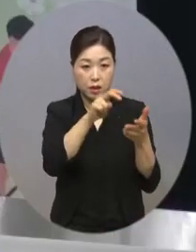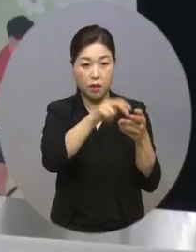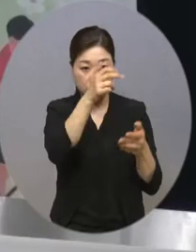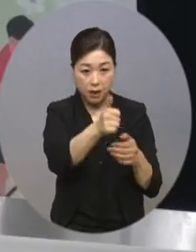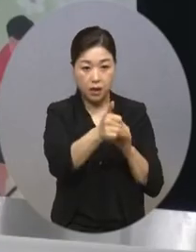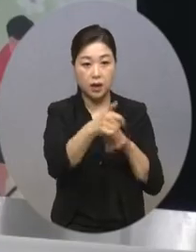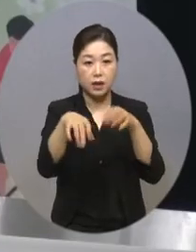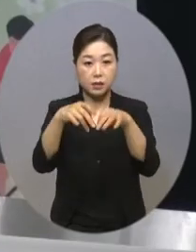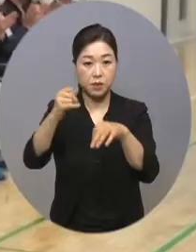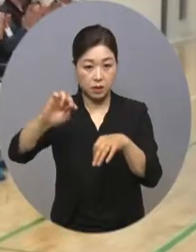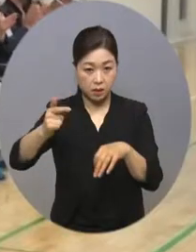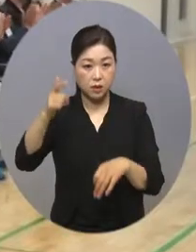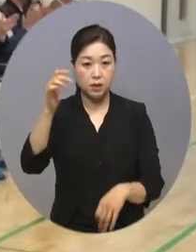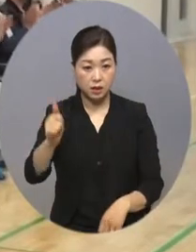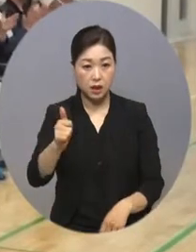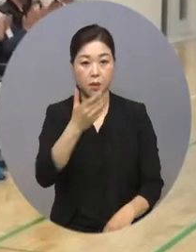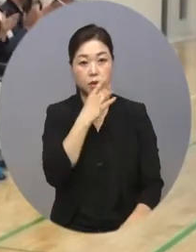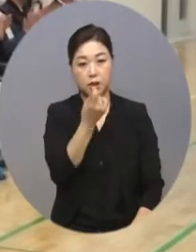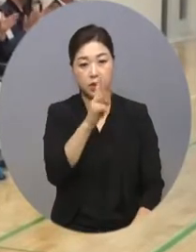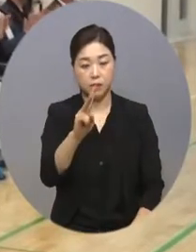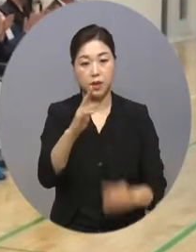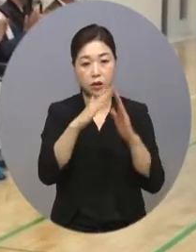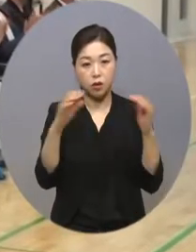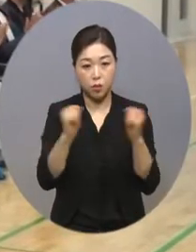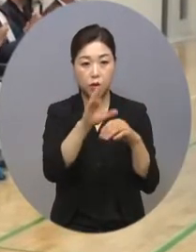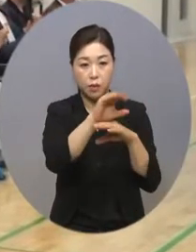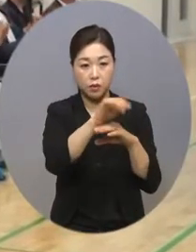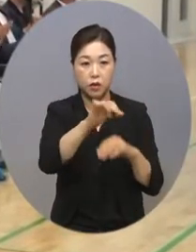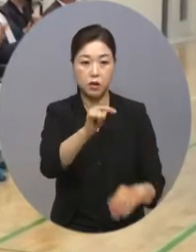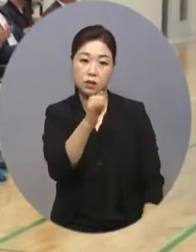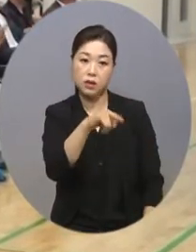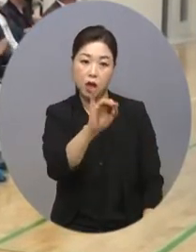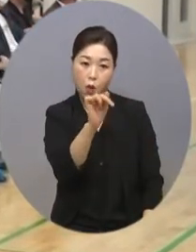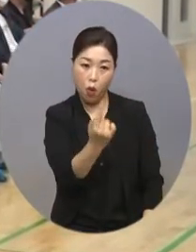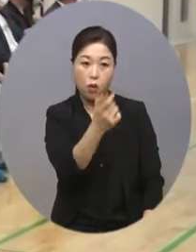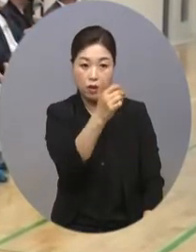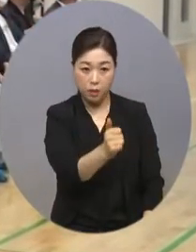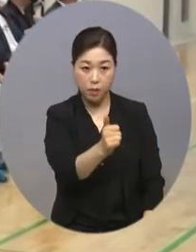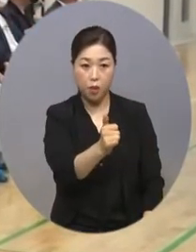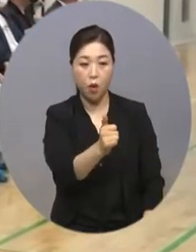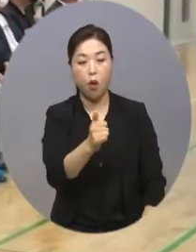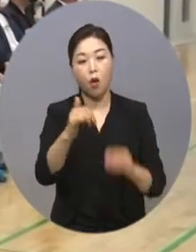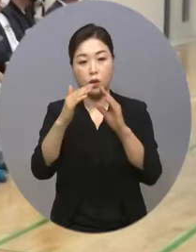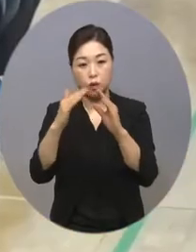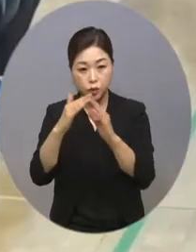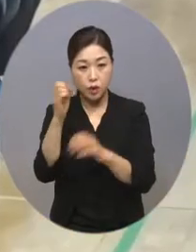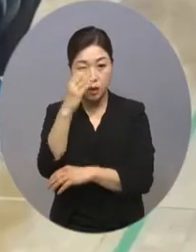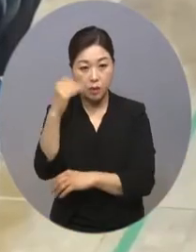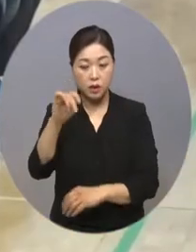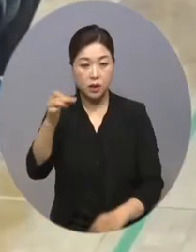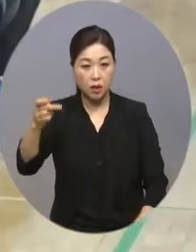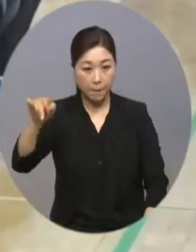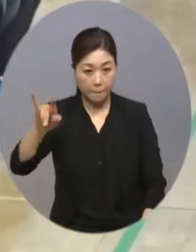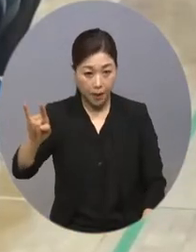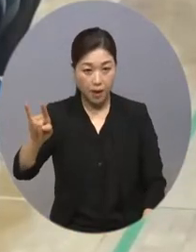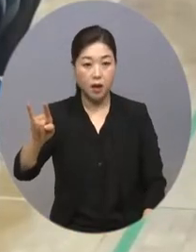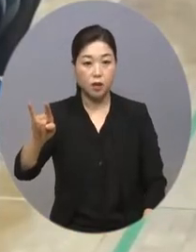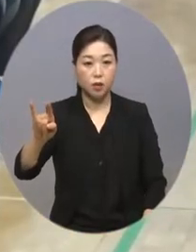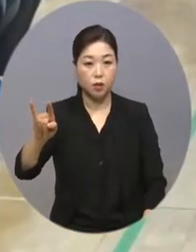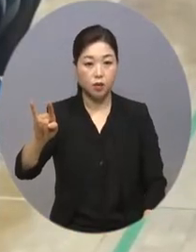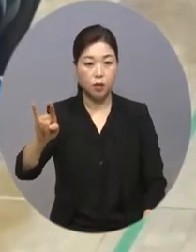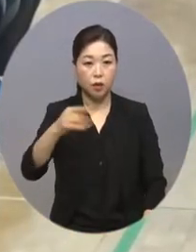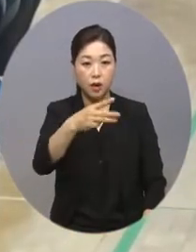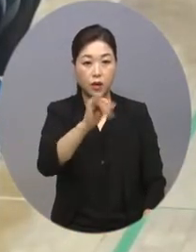완주군의회 김재천 의장, 복지TV 전북방송 전재호 대표, 전주일보 신영배 대표, 태고종